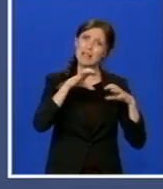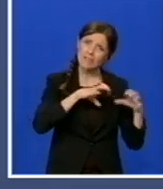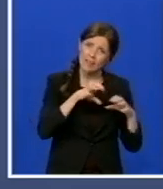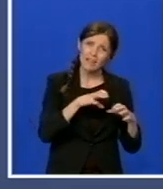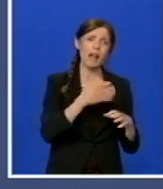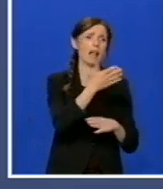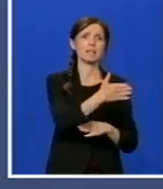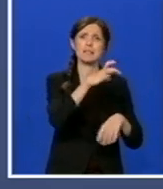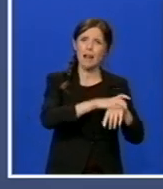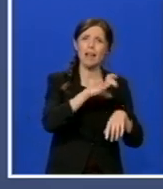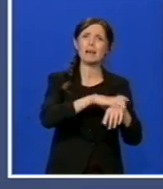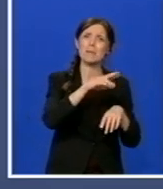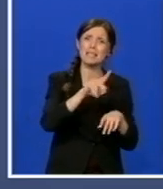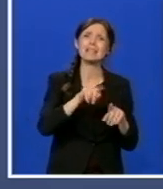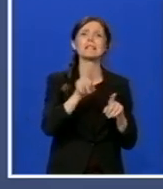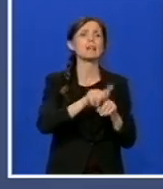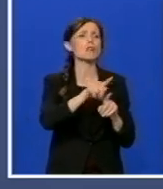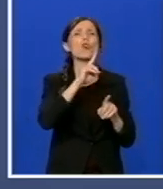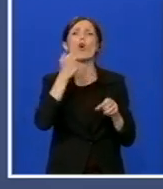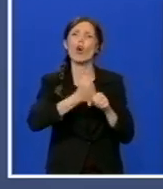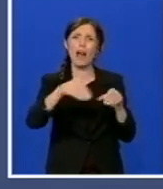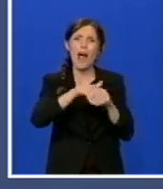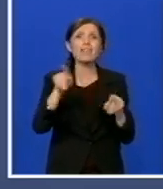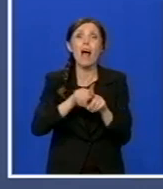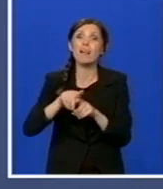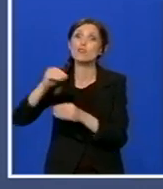i njihove porodice.